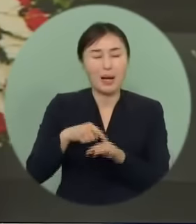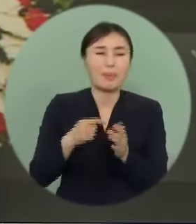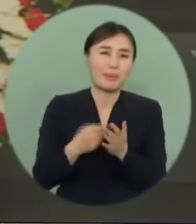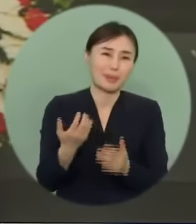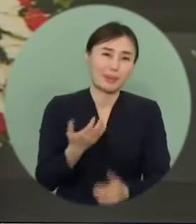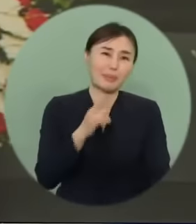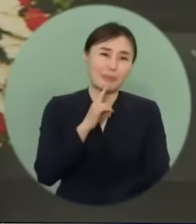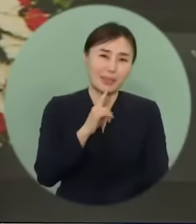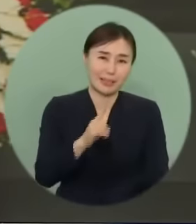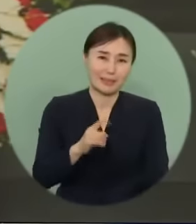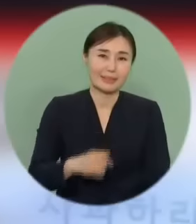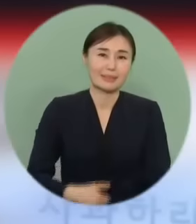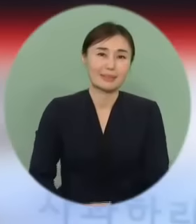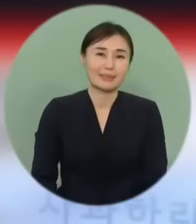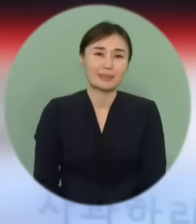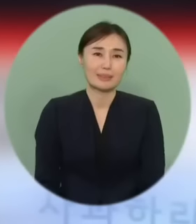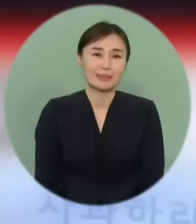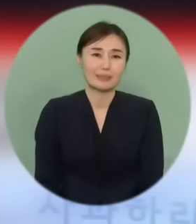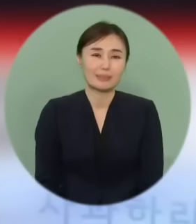기자입니다.